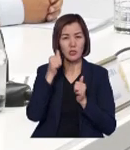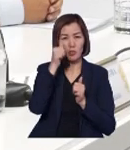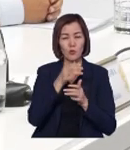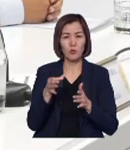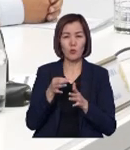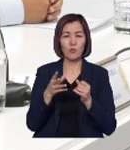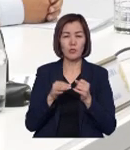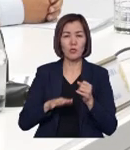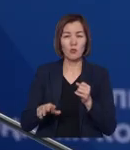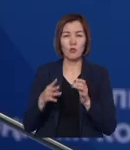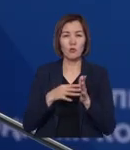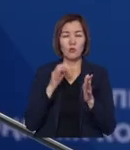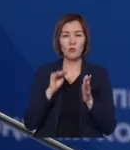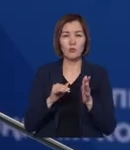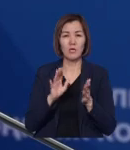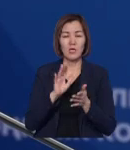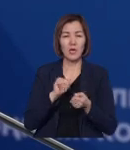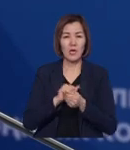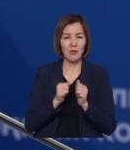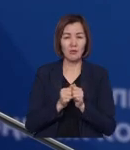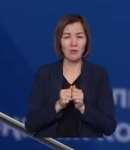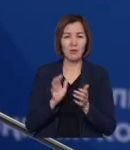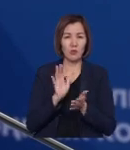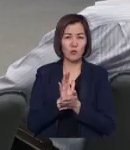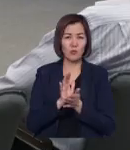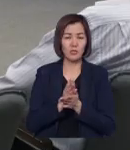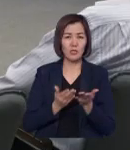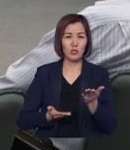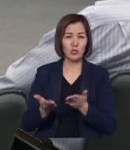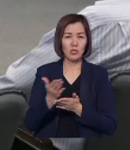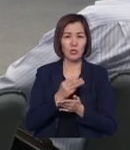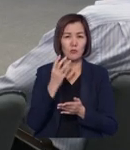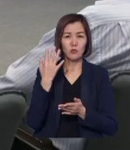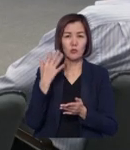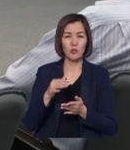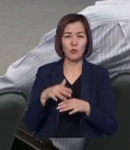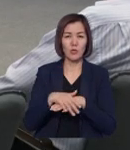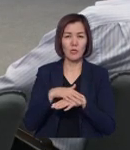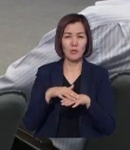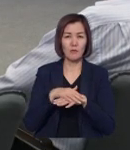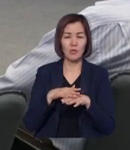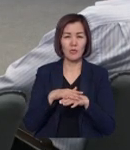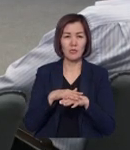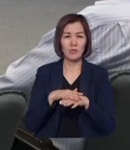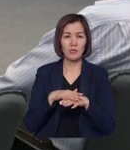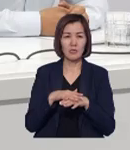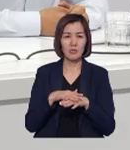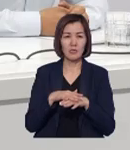аумағында 900 мың тоннаға жуық қатты тұрмыстық қалдықтар жиналып, оның 350 мыңы елді мекендерде түзіледі.